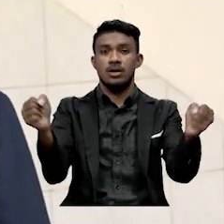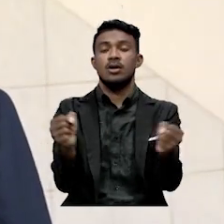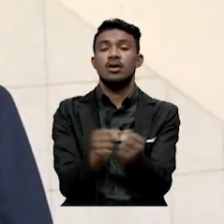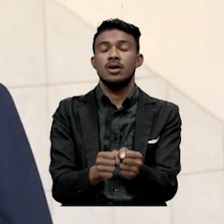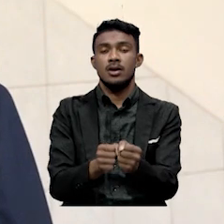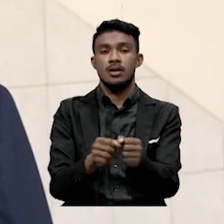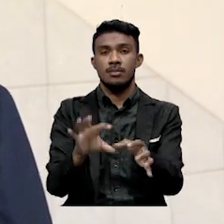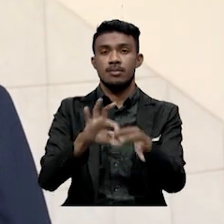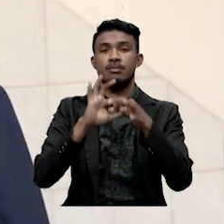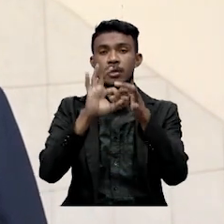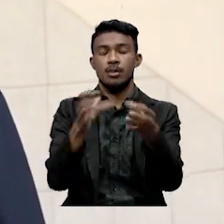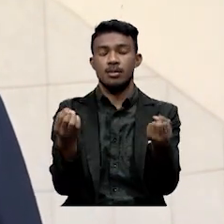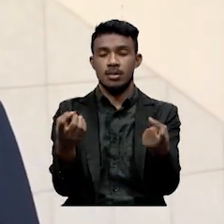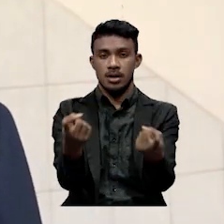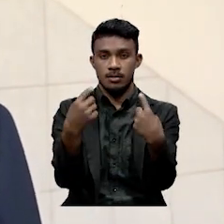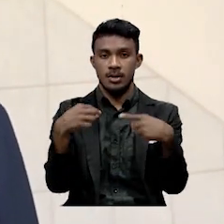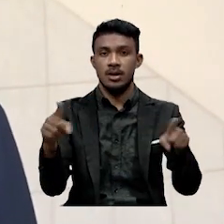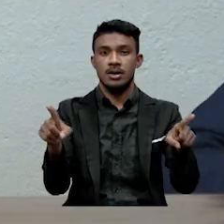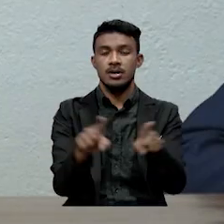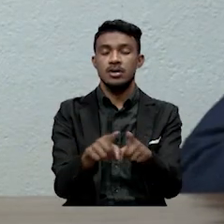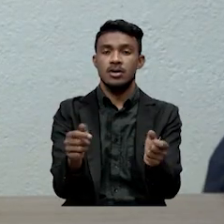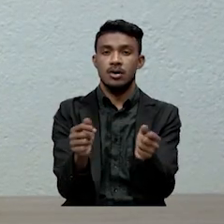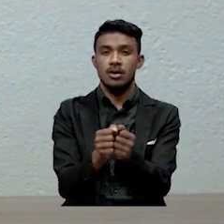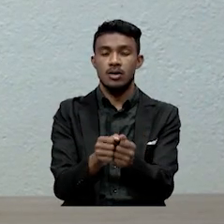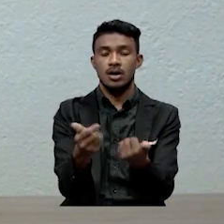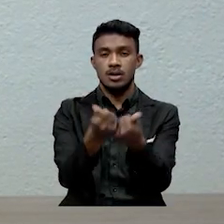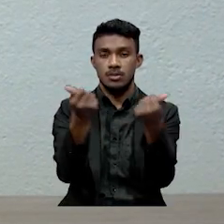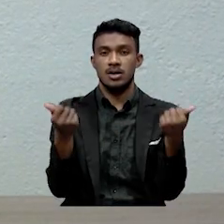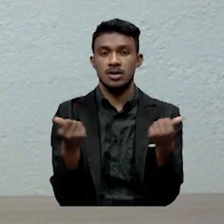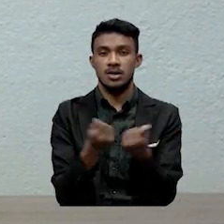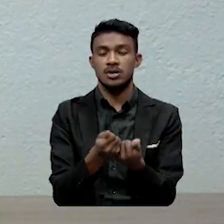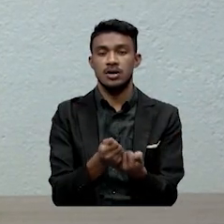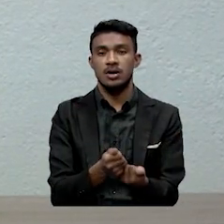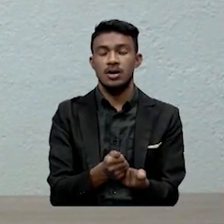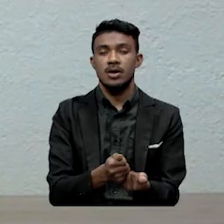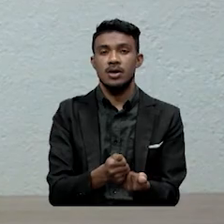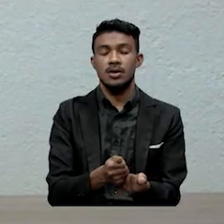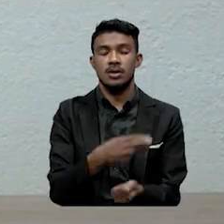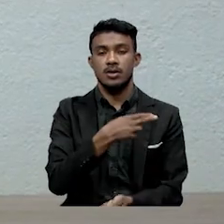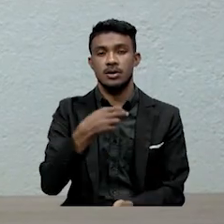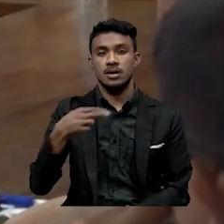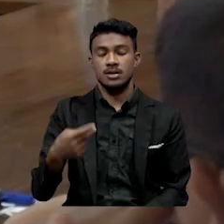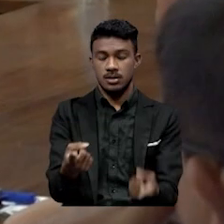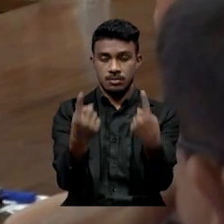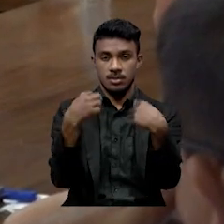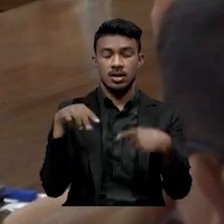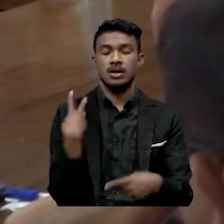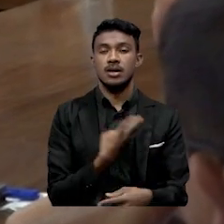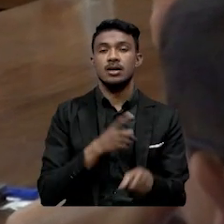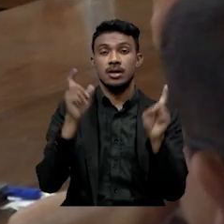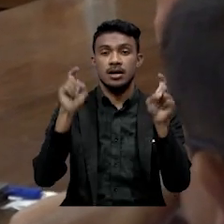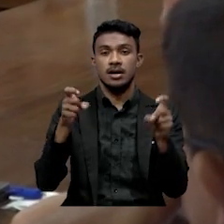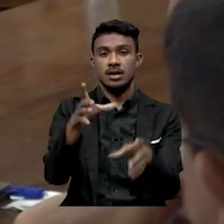Lucky damai dan saling preze.com OST adem telur Atambua May tahu angry paint kesimou